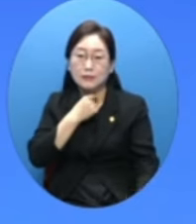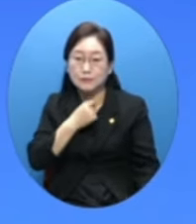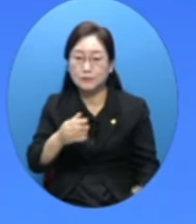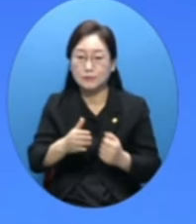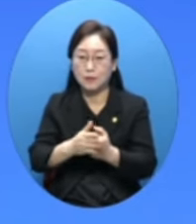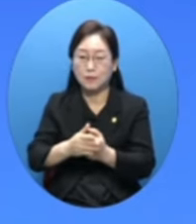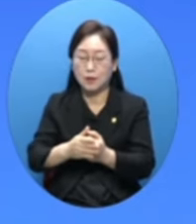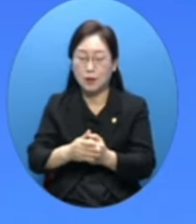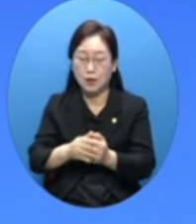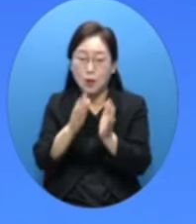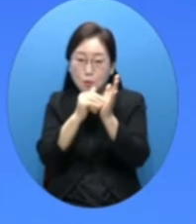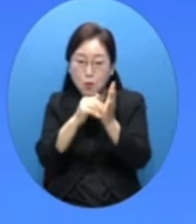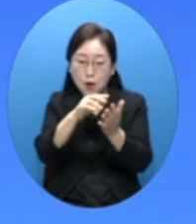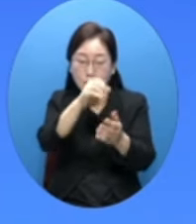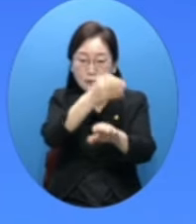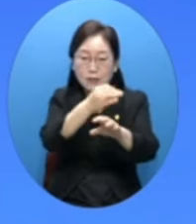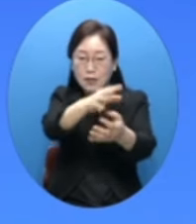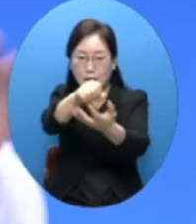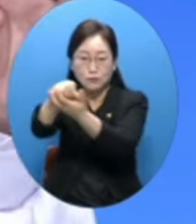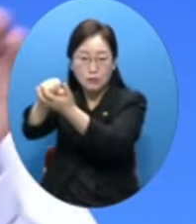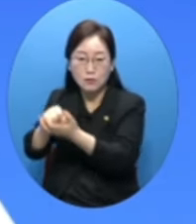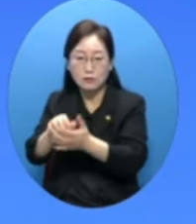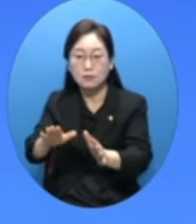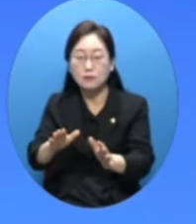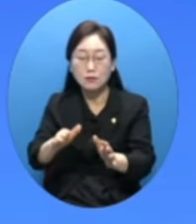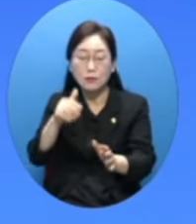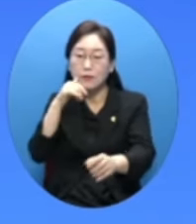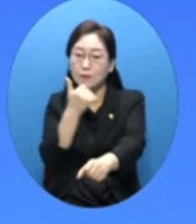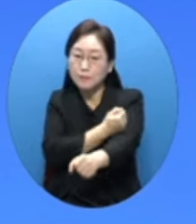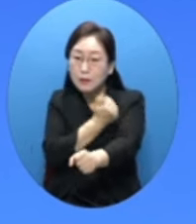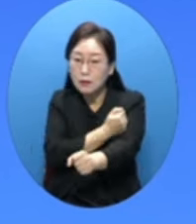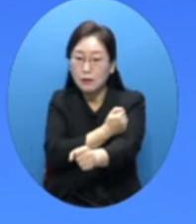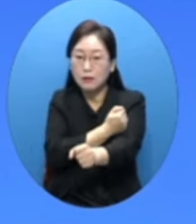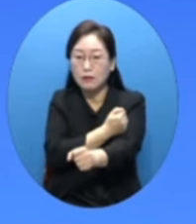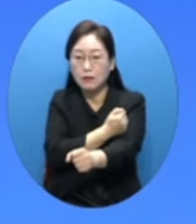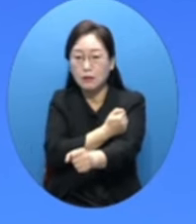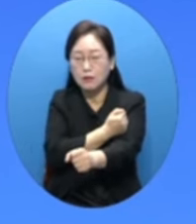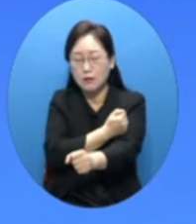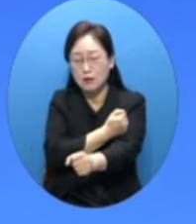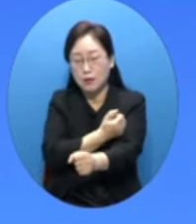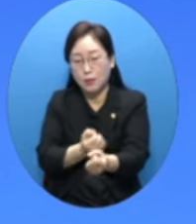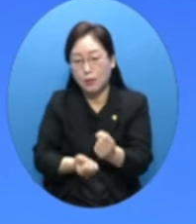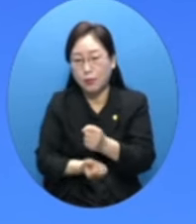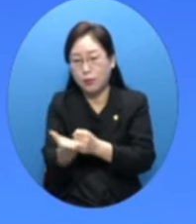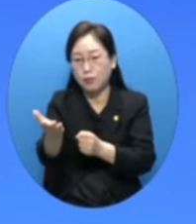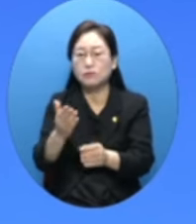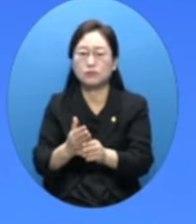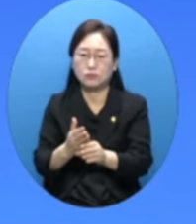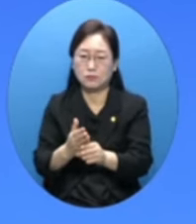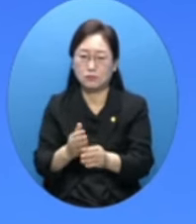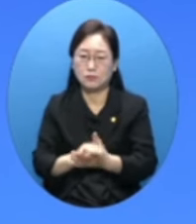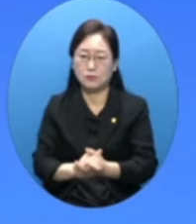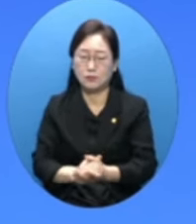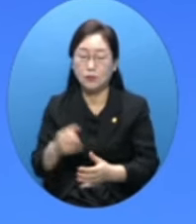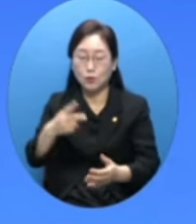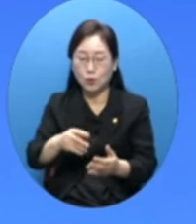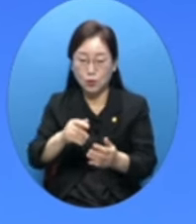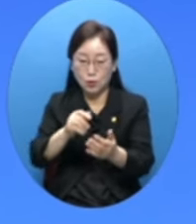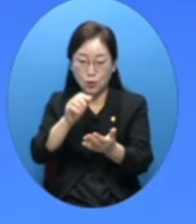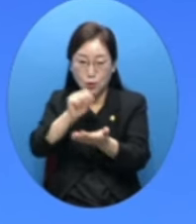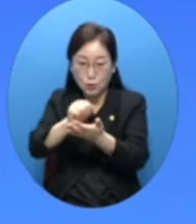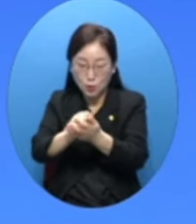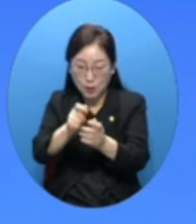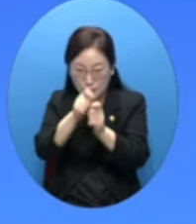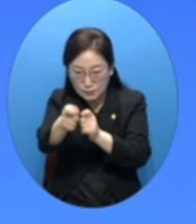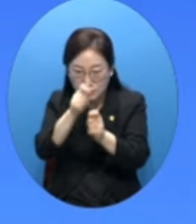마약을 밀수해 갖고 들어와가지고 한국 사회가 지금 마약으로 무너져가고 있는 것입니다. 또 도박, 인터넷